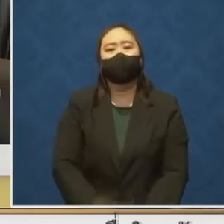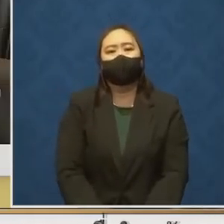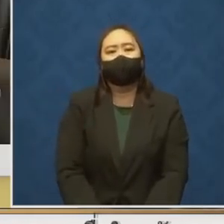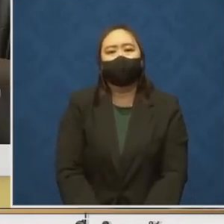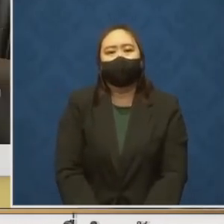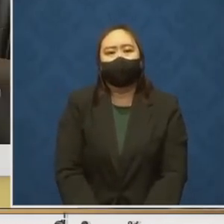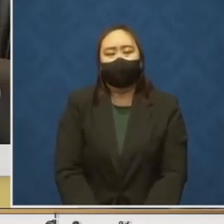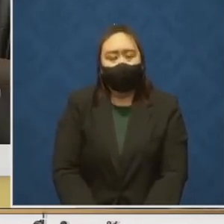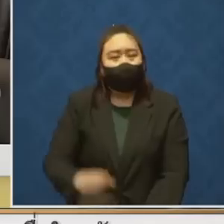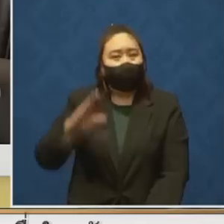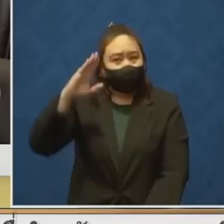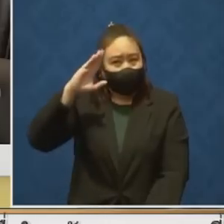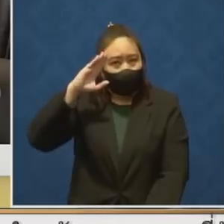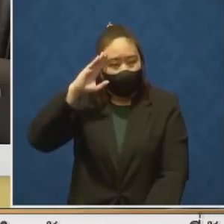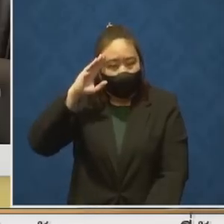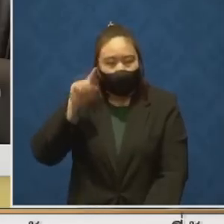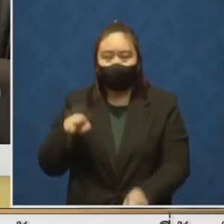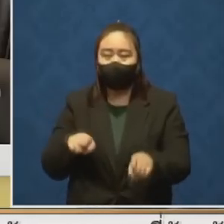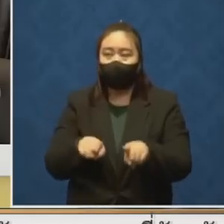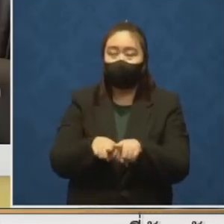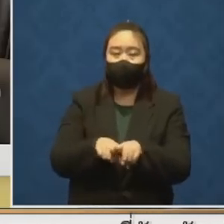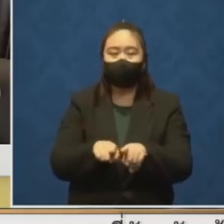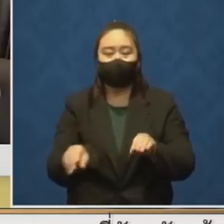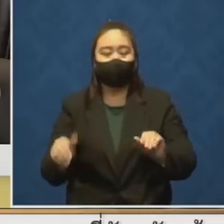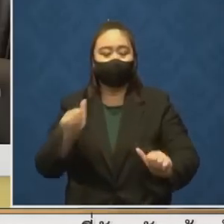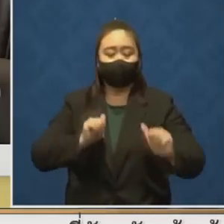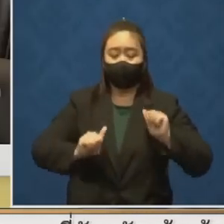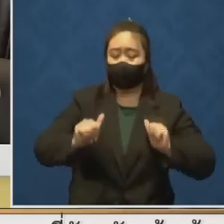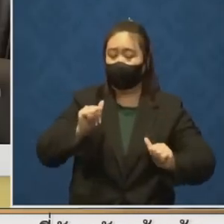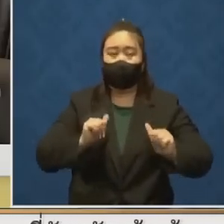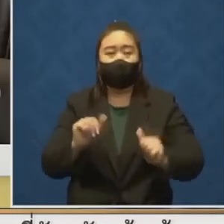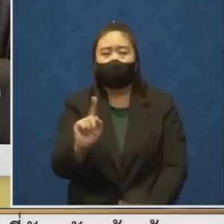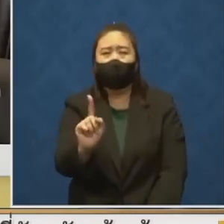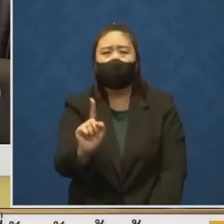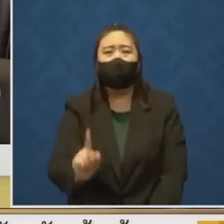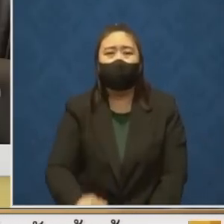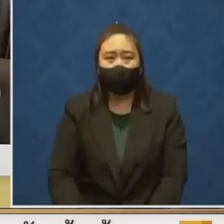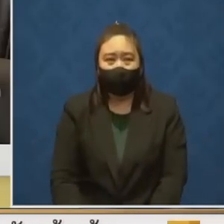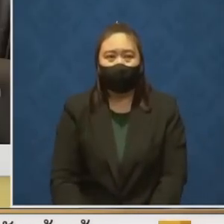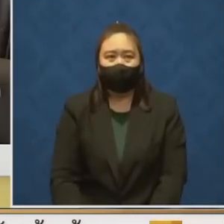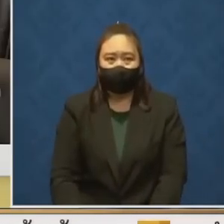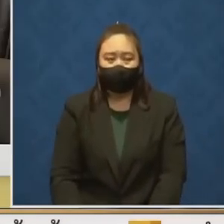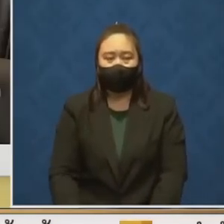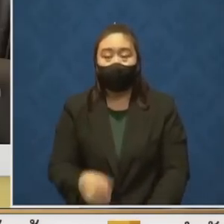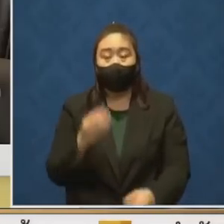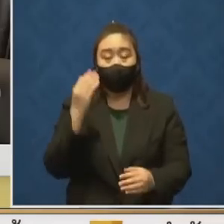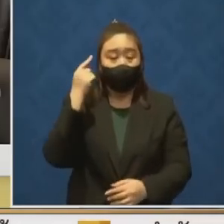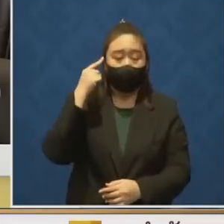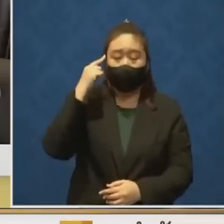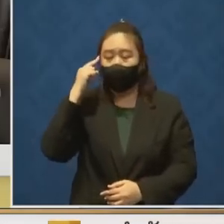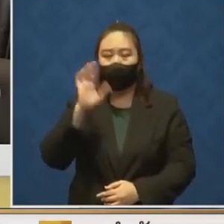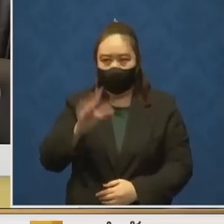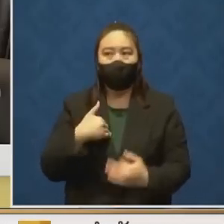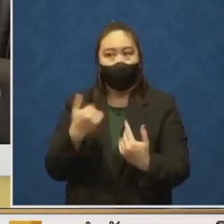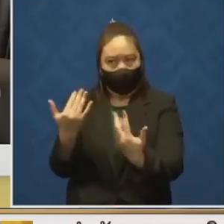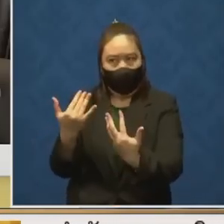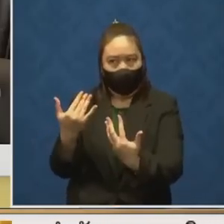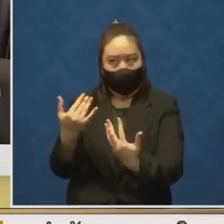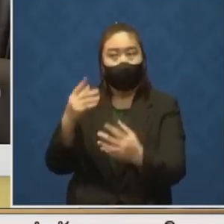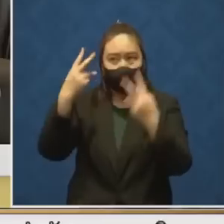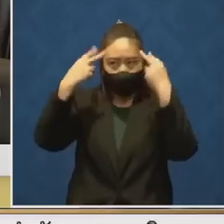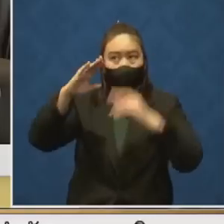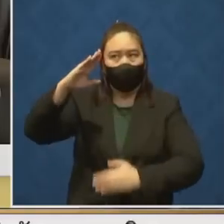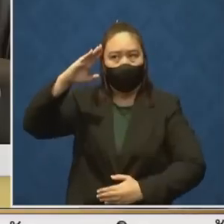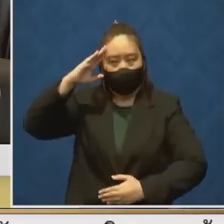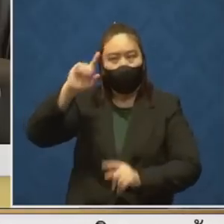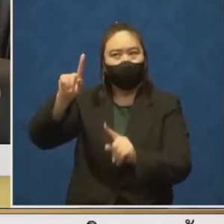กองทัพกำลงแดงมายากลอะไรให้ใครดูอยู่ค่ะอย่ทำเป็มืนนะคะดฉัรอคำตอบจากผลเอกประ